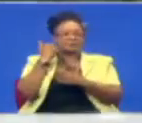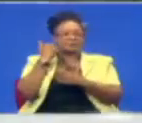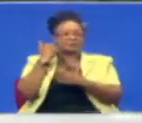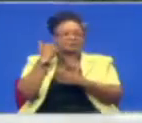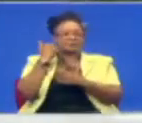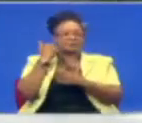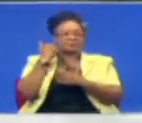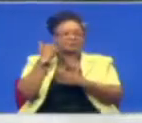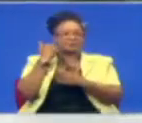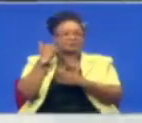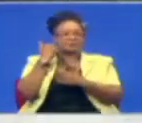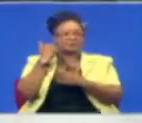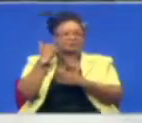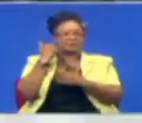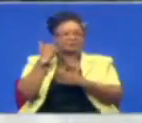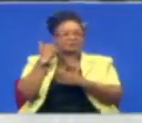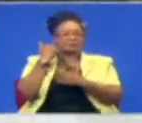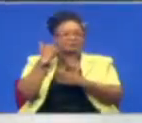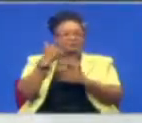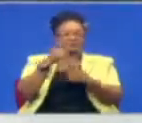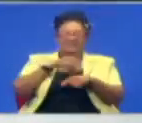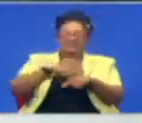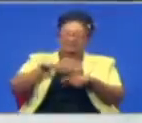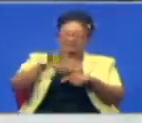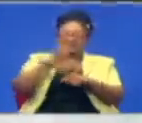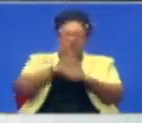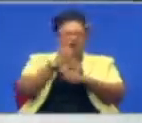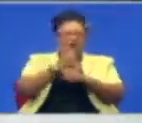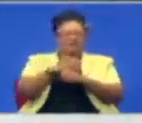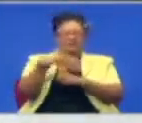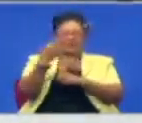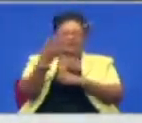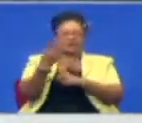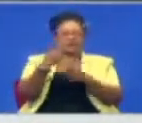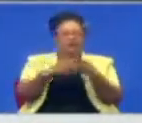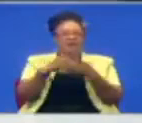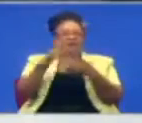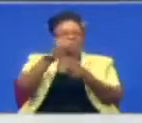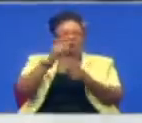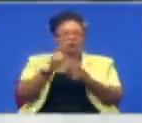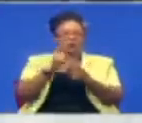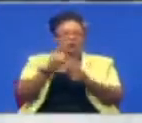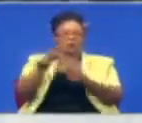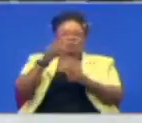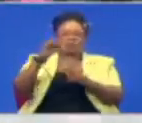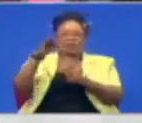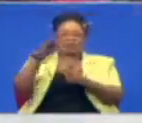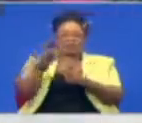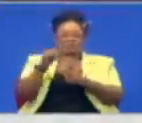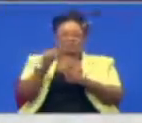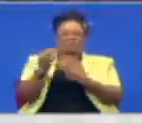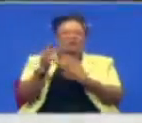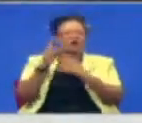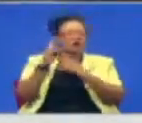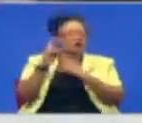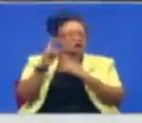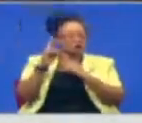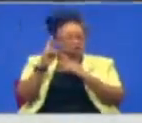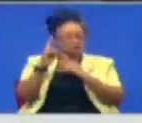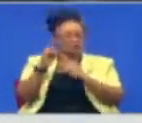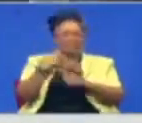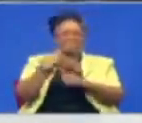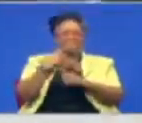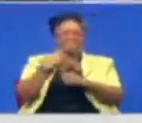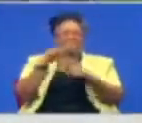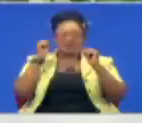Baada ya kujitolea kuhudumia mahakama kwa miaka 34, William Ouko ana matumaini kwamba ana tajriba ya kumrithi